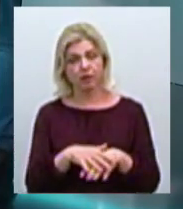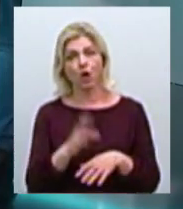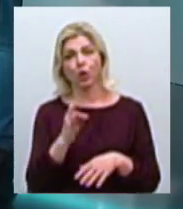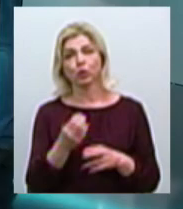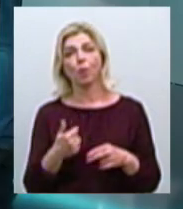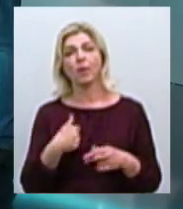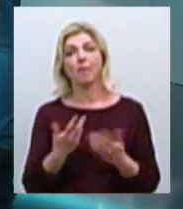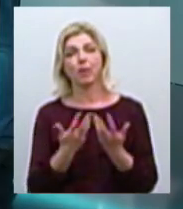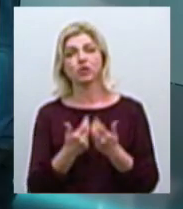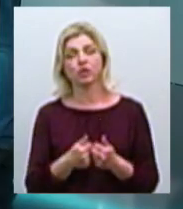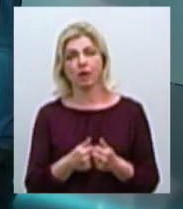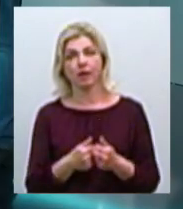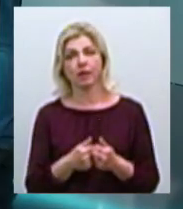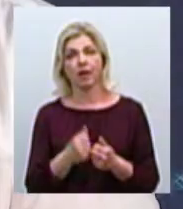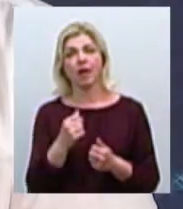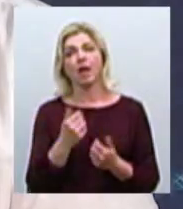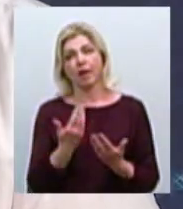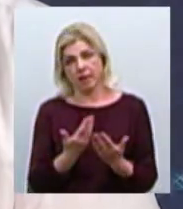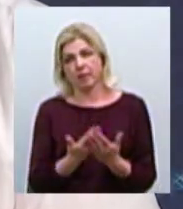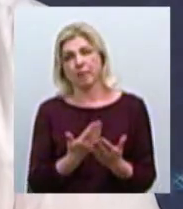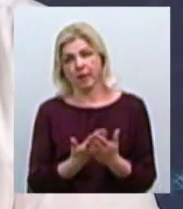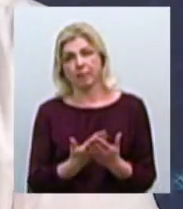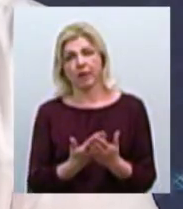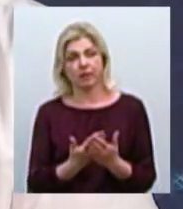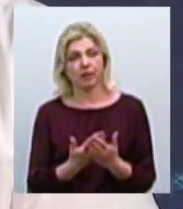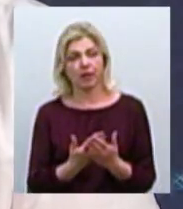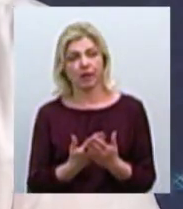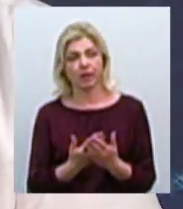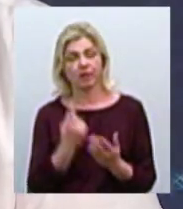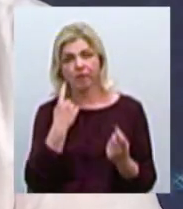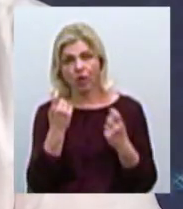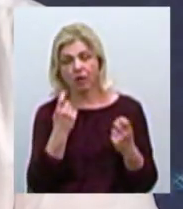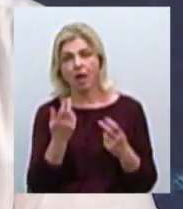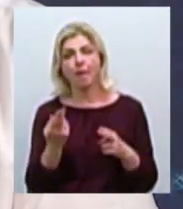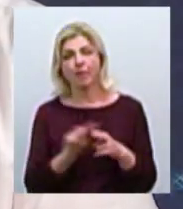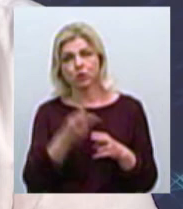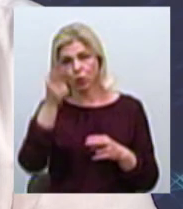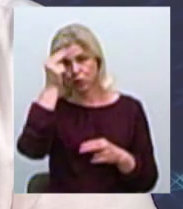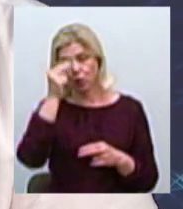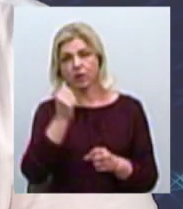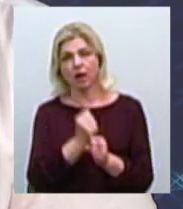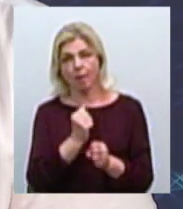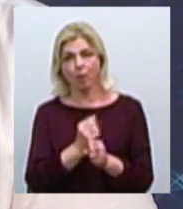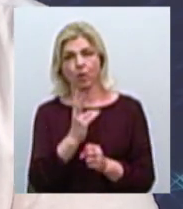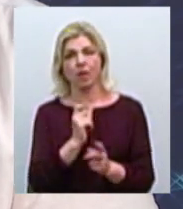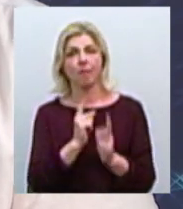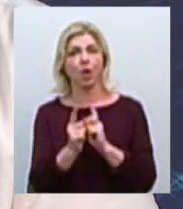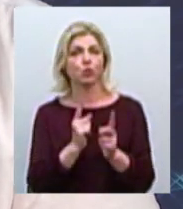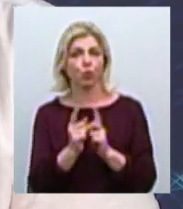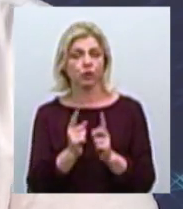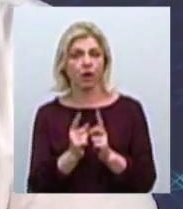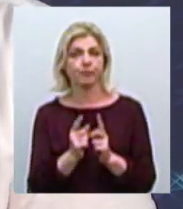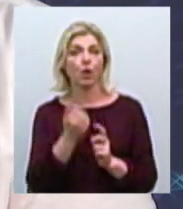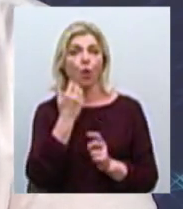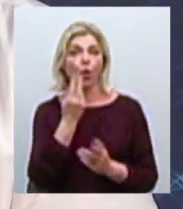на теоретических данных, можно так сказать, это без учета работы на маршрутах. Когда